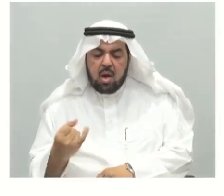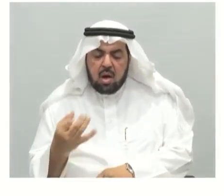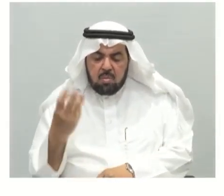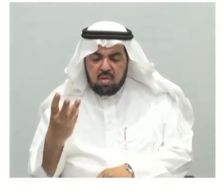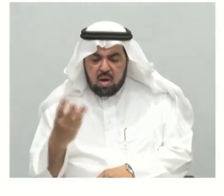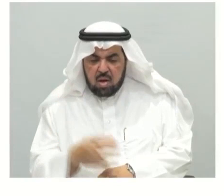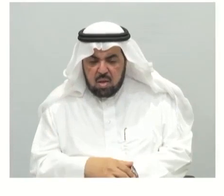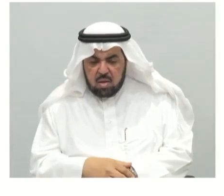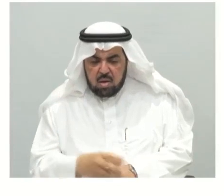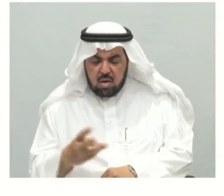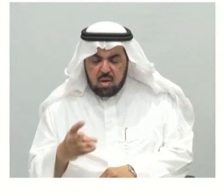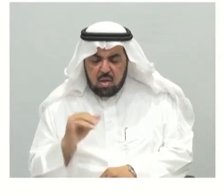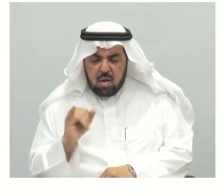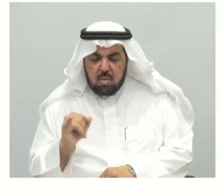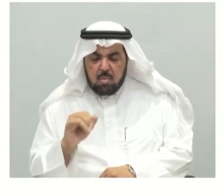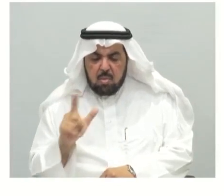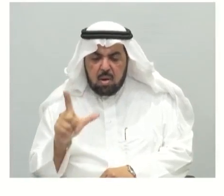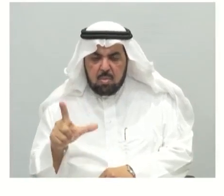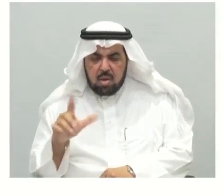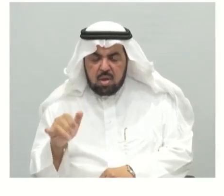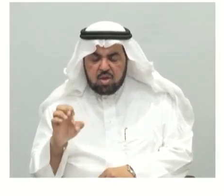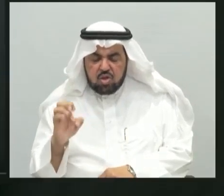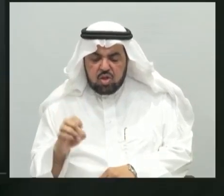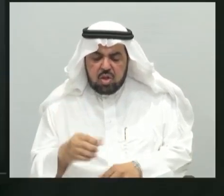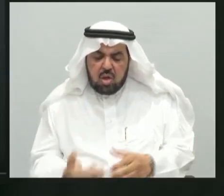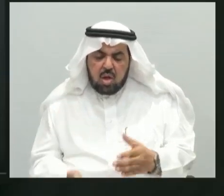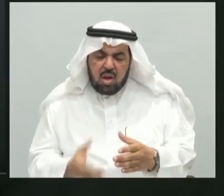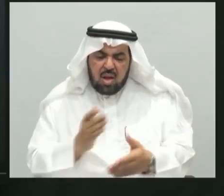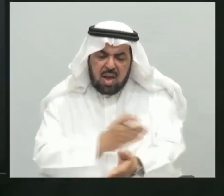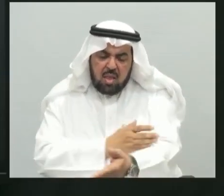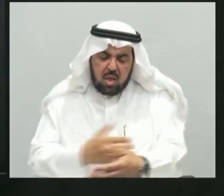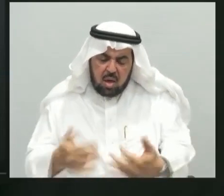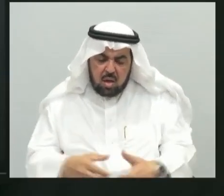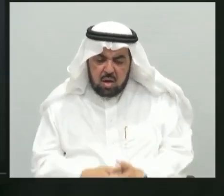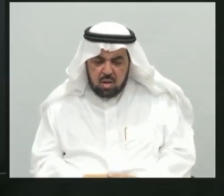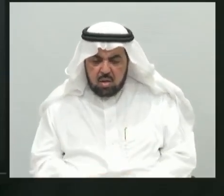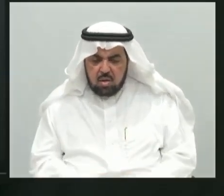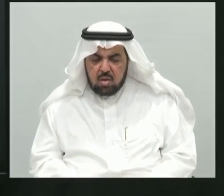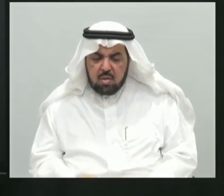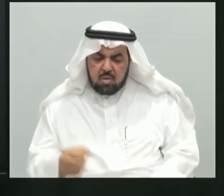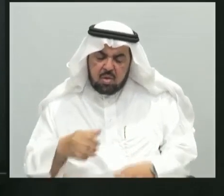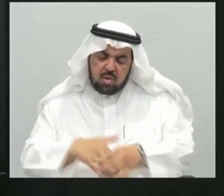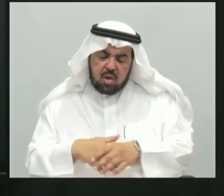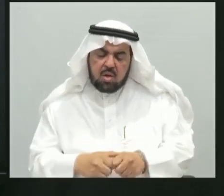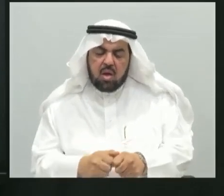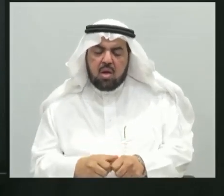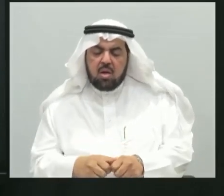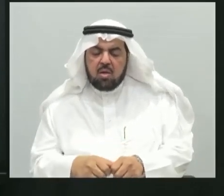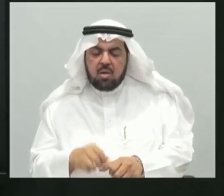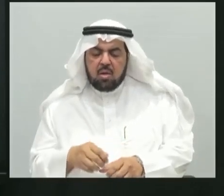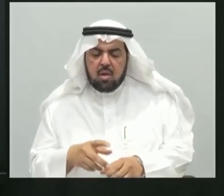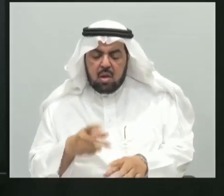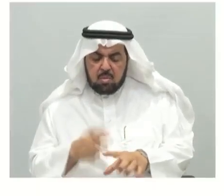اعضاء ملبيجي وهي اعضاء الاخراج وايضا الاتزان المسؤول عن الاتزان الداخلي في